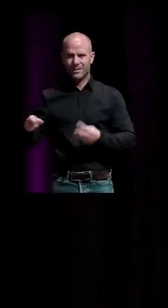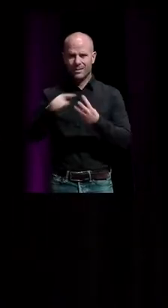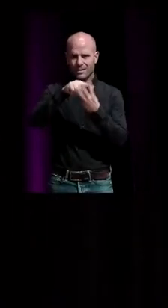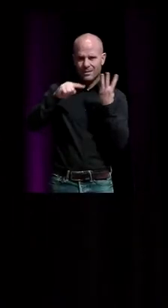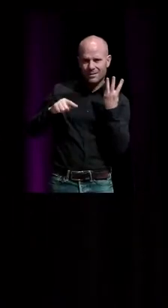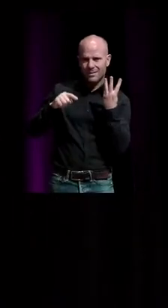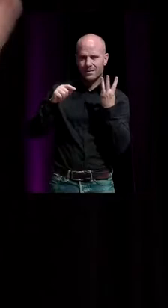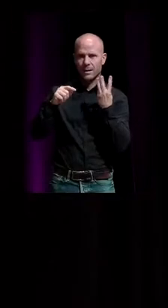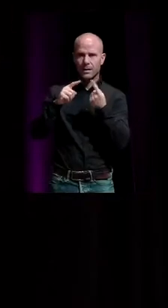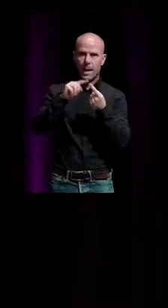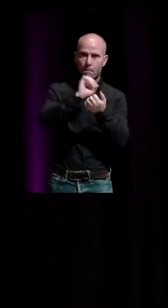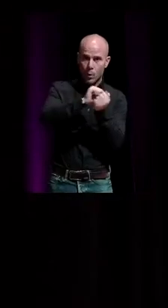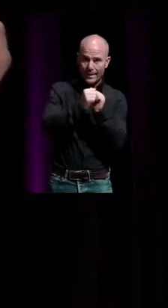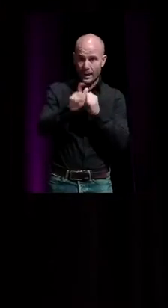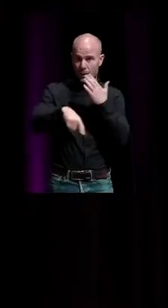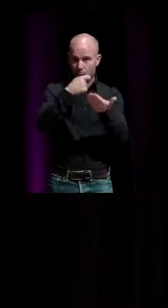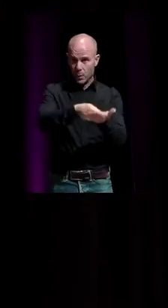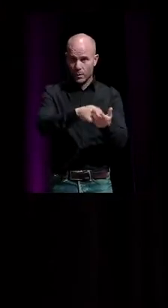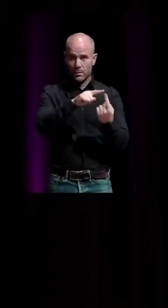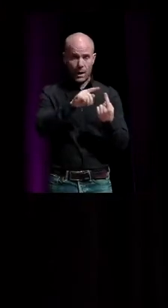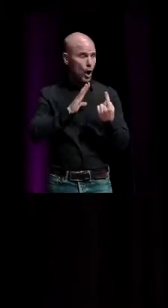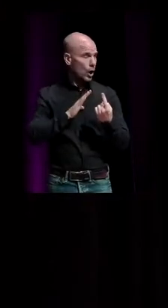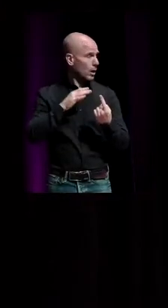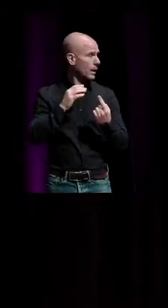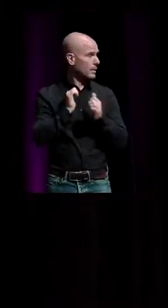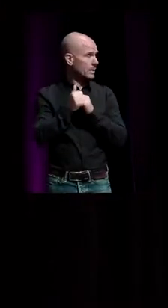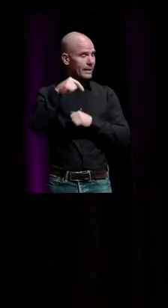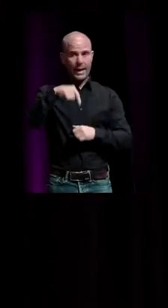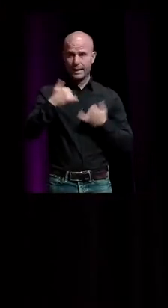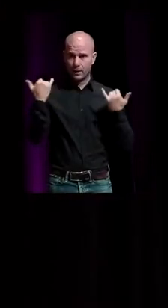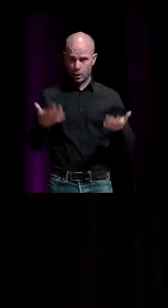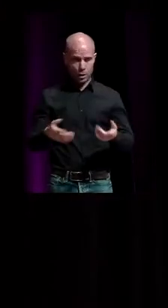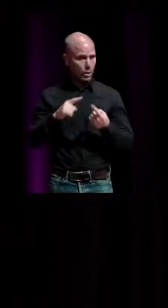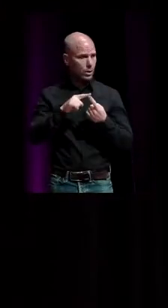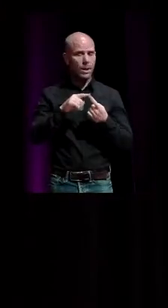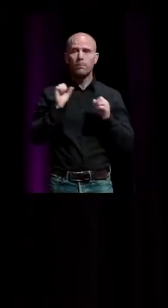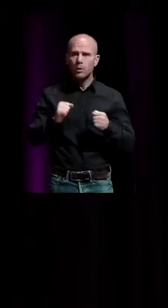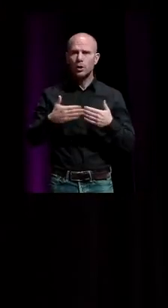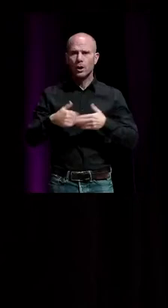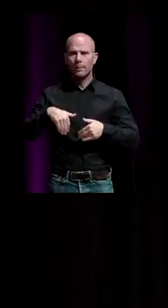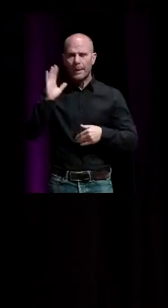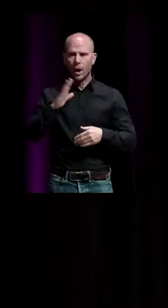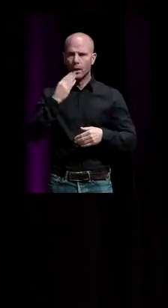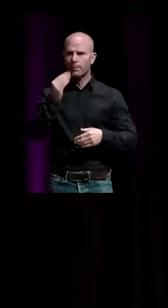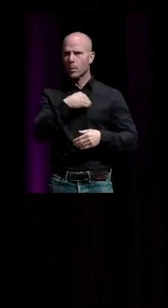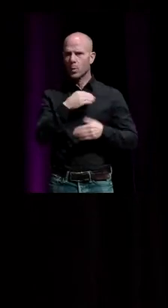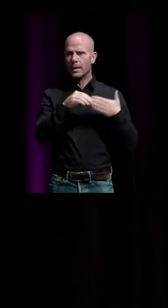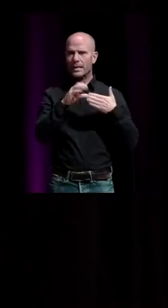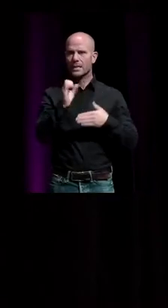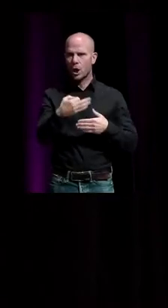treenigheten. Alltså politikens beslutsfattare som vi har här med oss idag, som måste göra mera och ha ett mod och ett